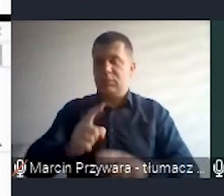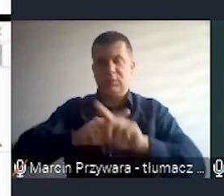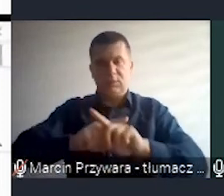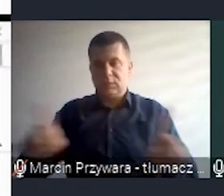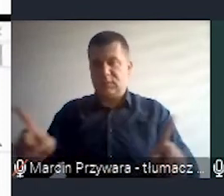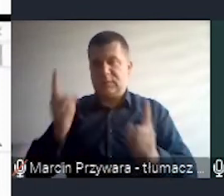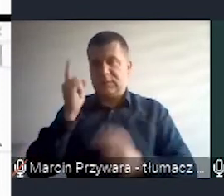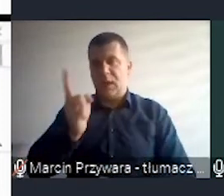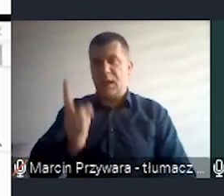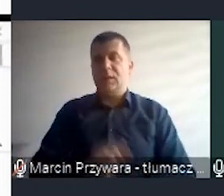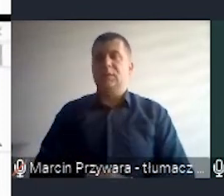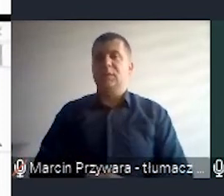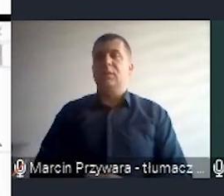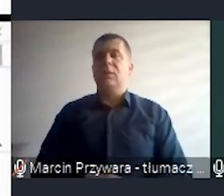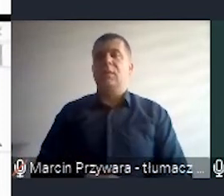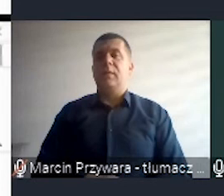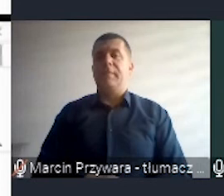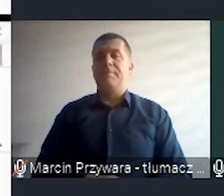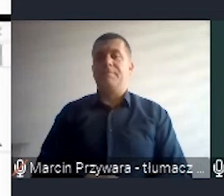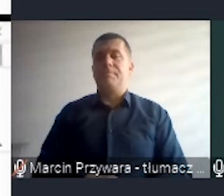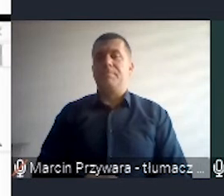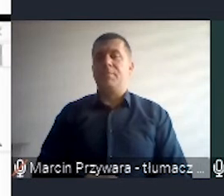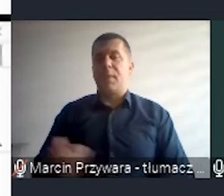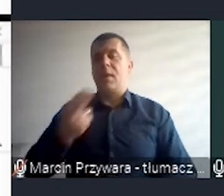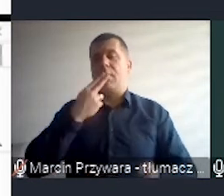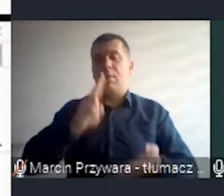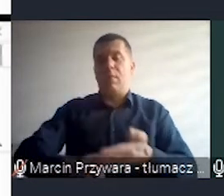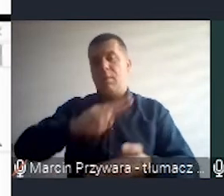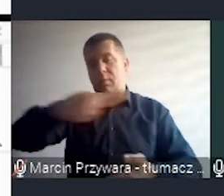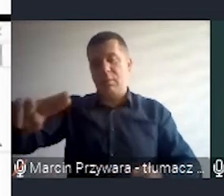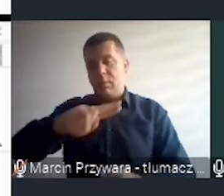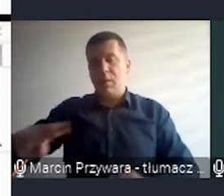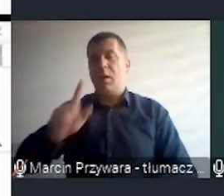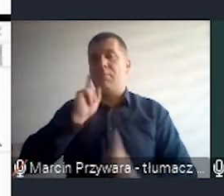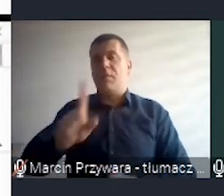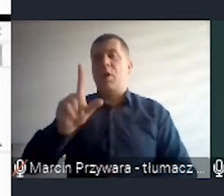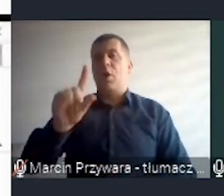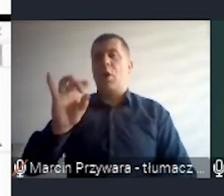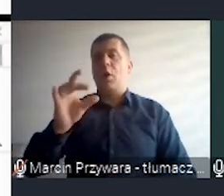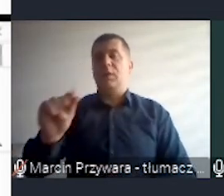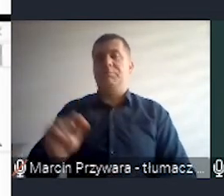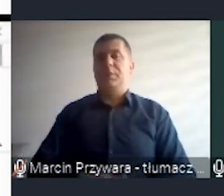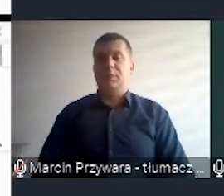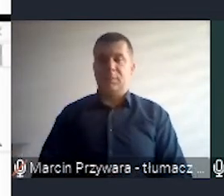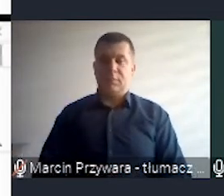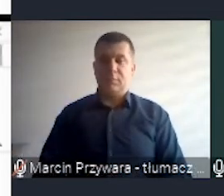jest zakazane. Więc skończy się naklejaniem naklejek z prawidłowymi logotypami.